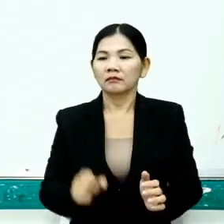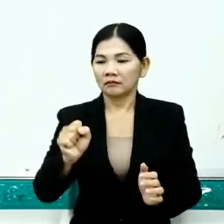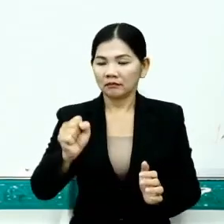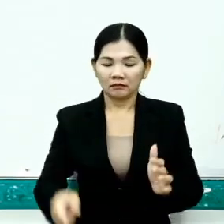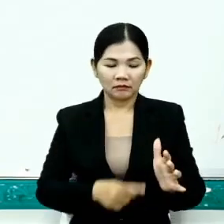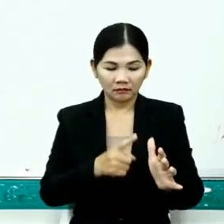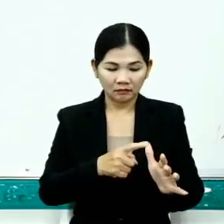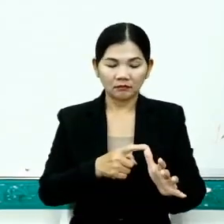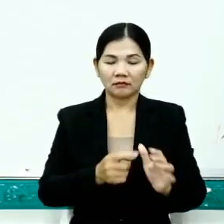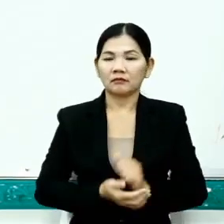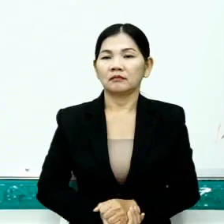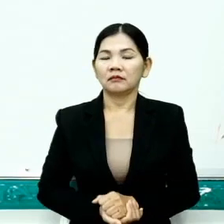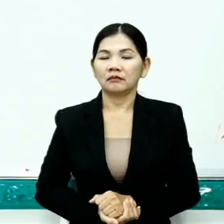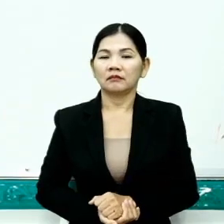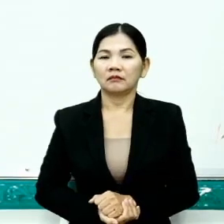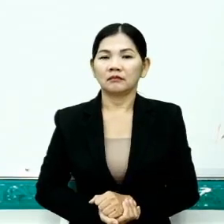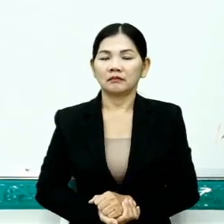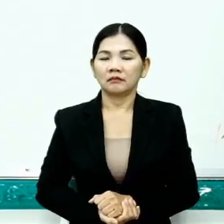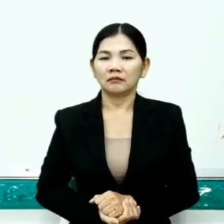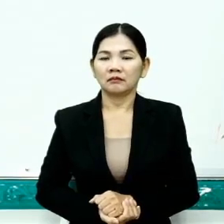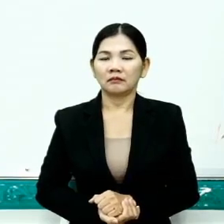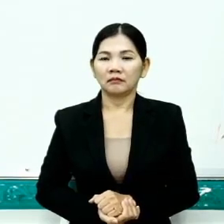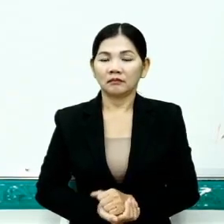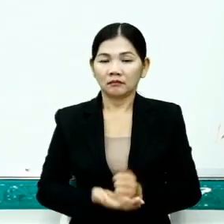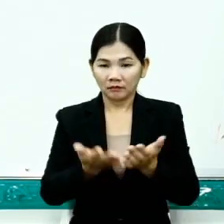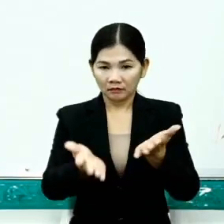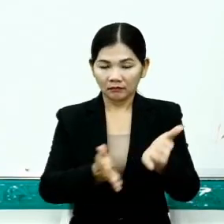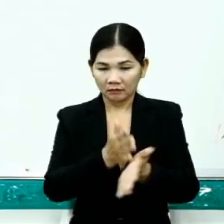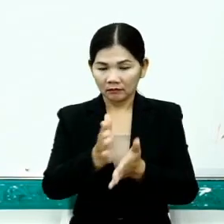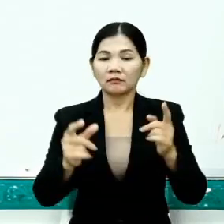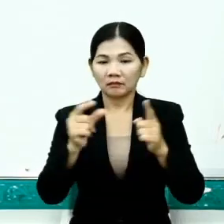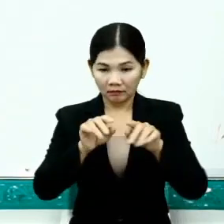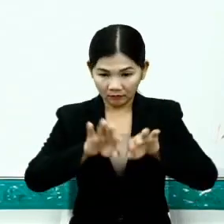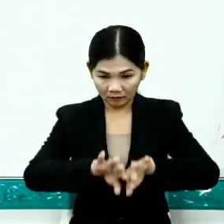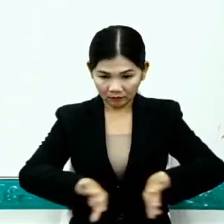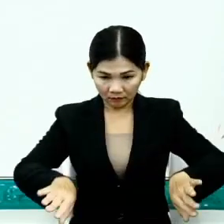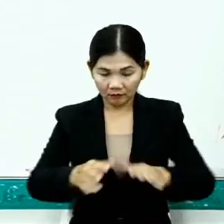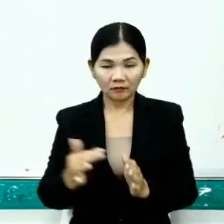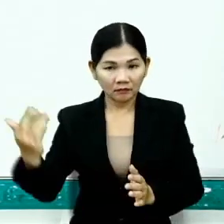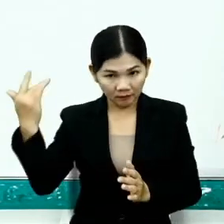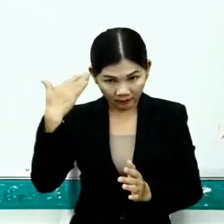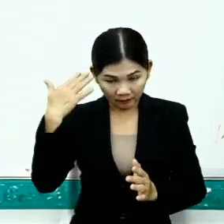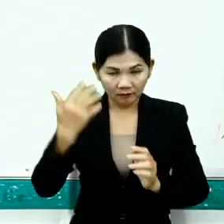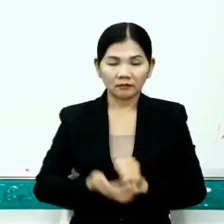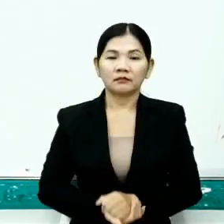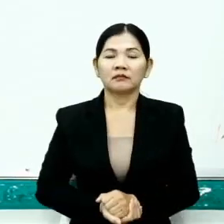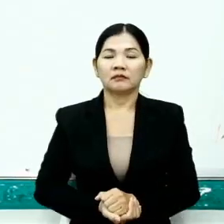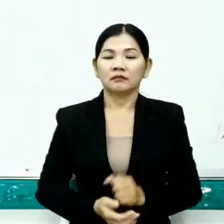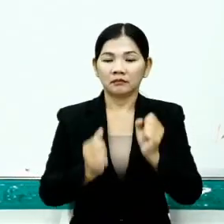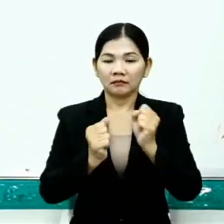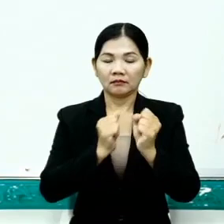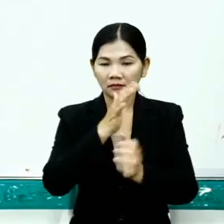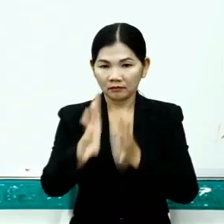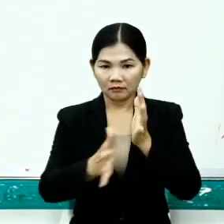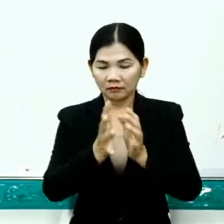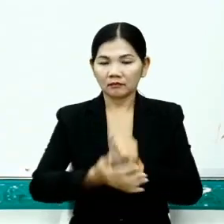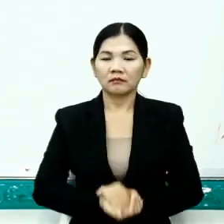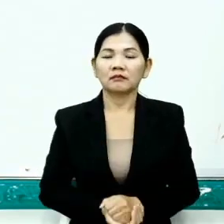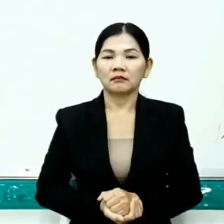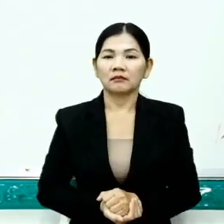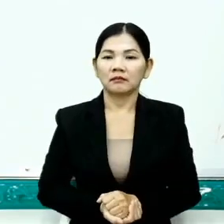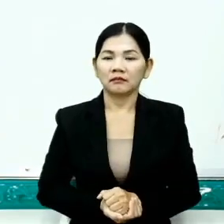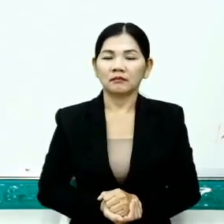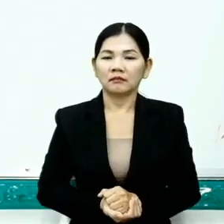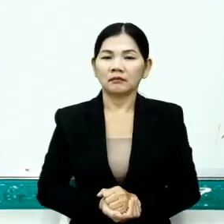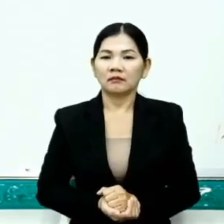tó, à. Chà con cho rướng bầm bách. Biết đầm bầy bần lờ sâu chì mùi nẹ cổ chập bà đám.